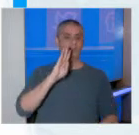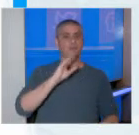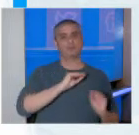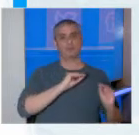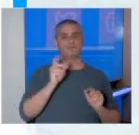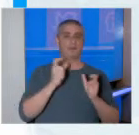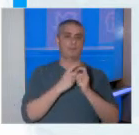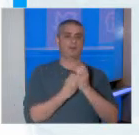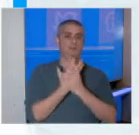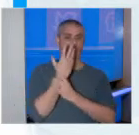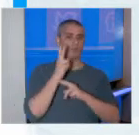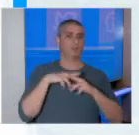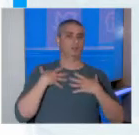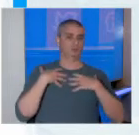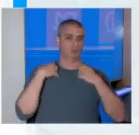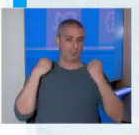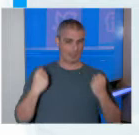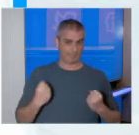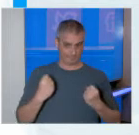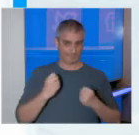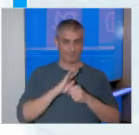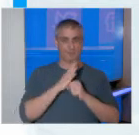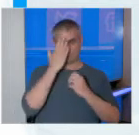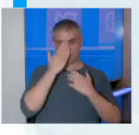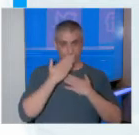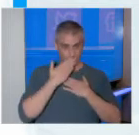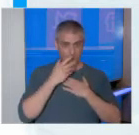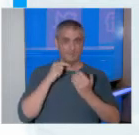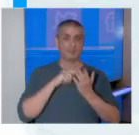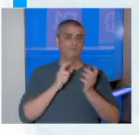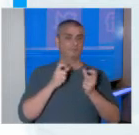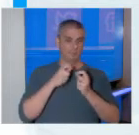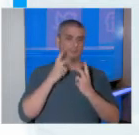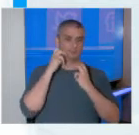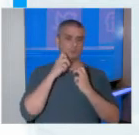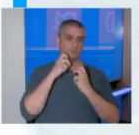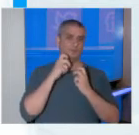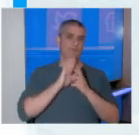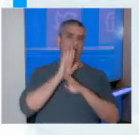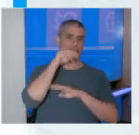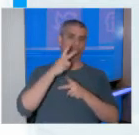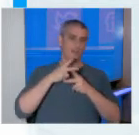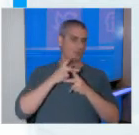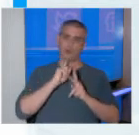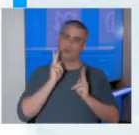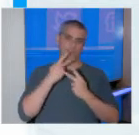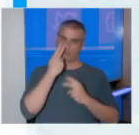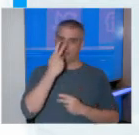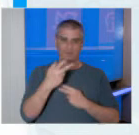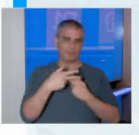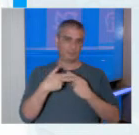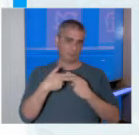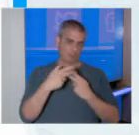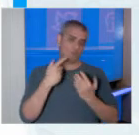הוא עבר למחלקת שיקום לאחר שהחלים מנגף הקורונה, ברוך השם, עקב הסגר הצפוי ועליית התחלואה, לא ניתן יהיה לבקרו